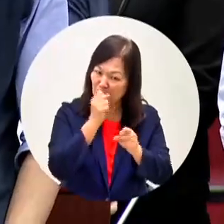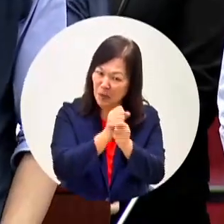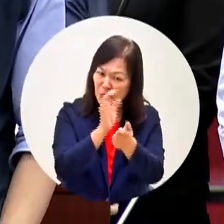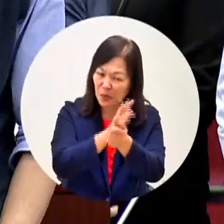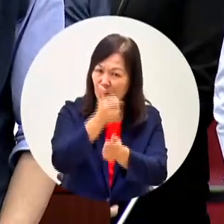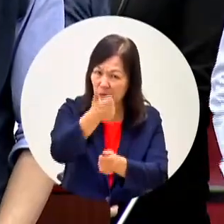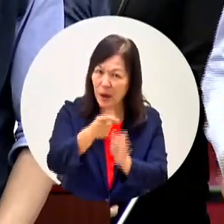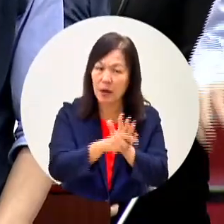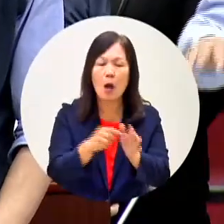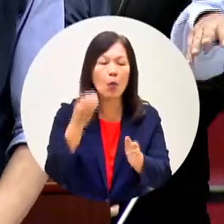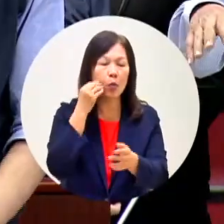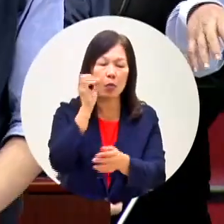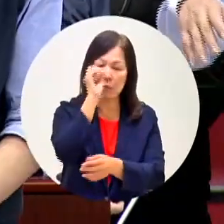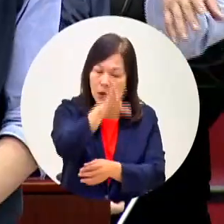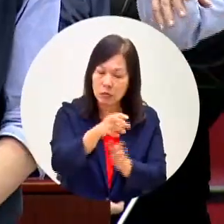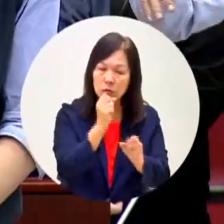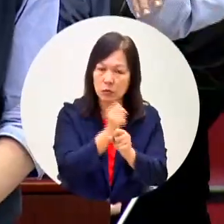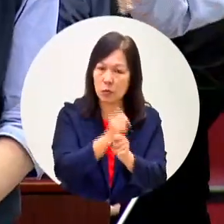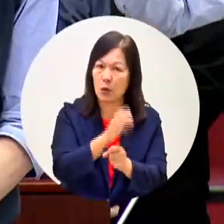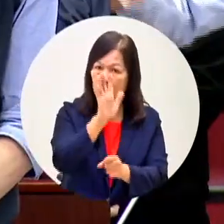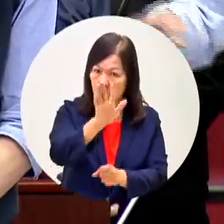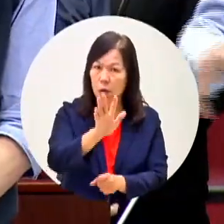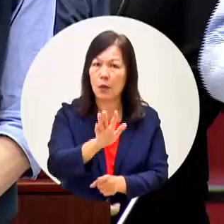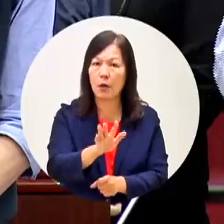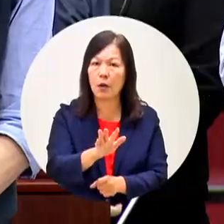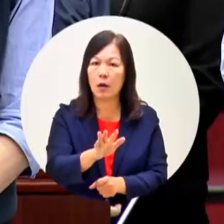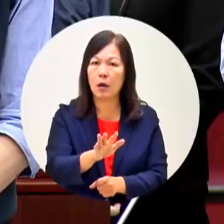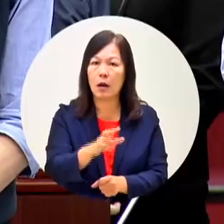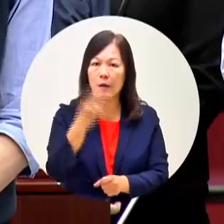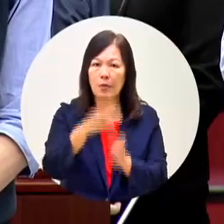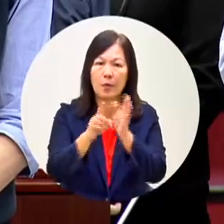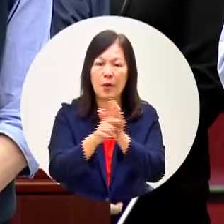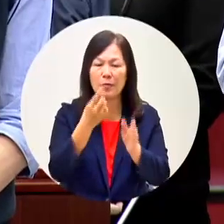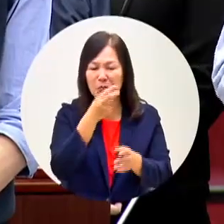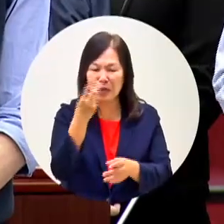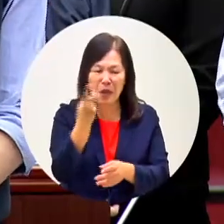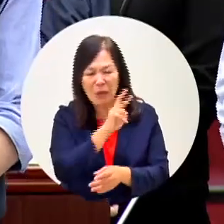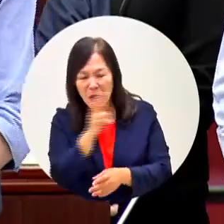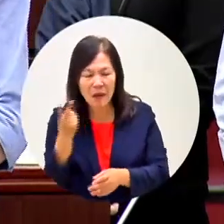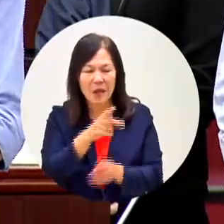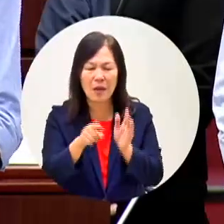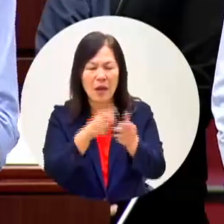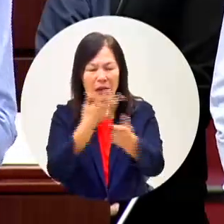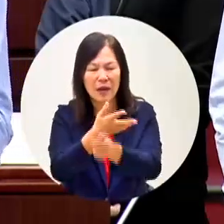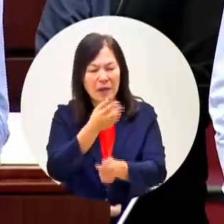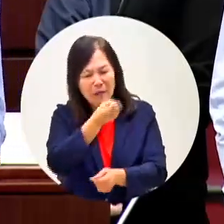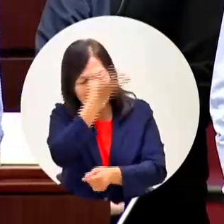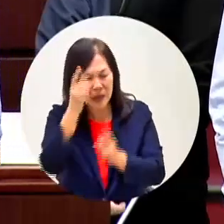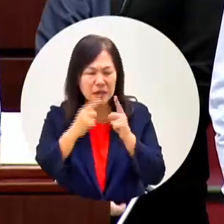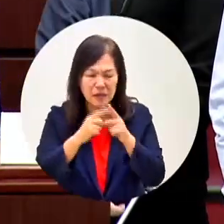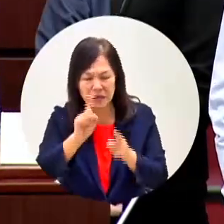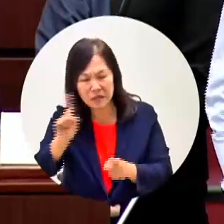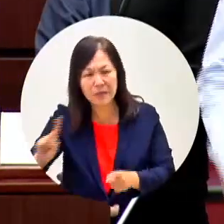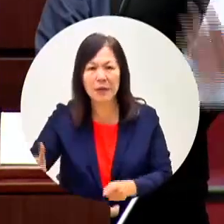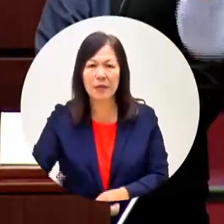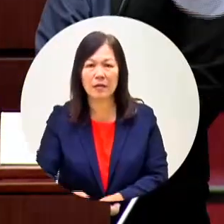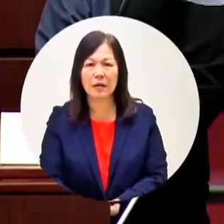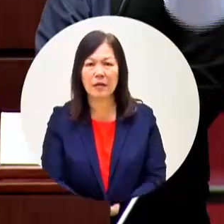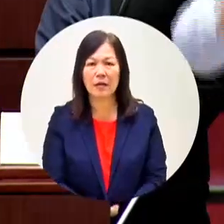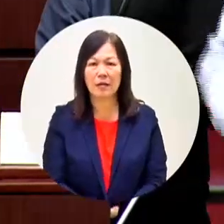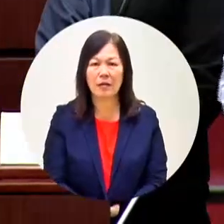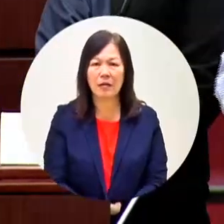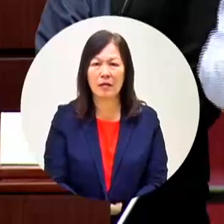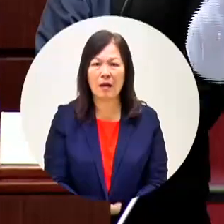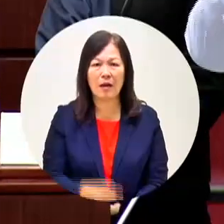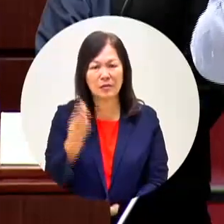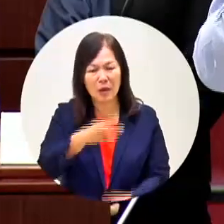这，你莫阁大下等下，讲要阁吼啥物啊？少年啊，迄落啥？当来无地大，啥物唔免去